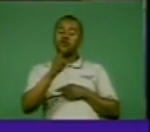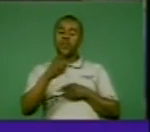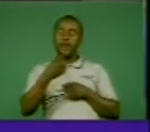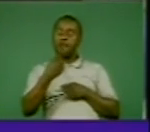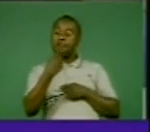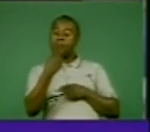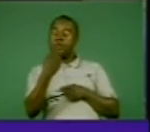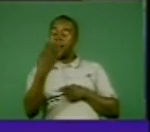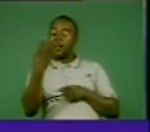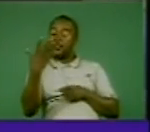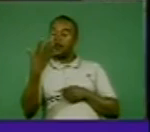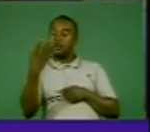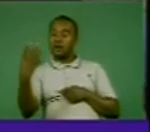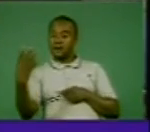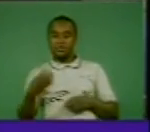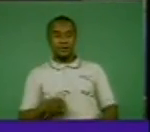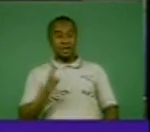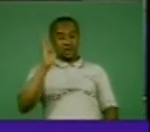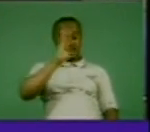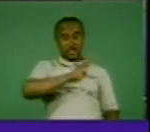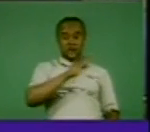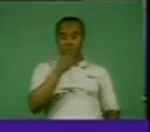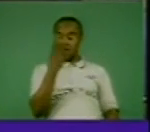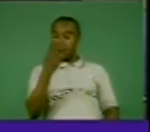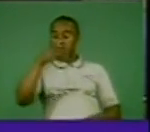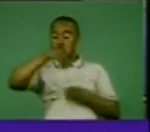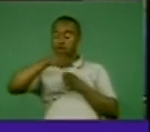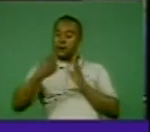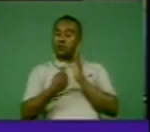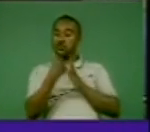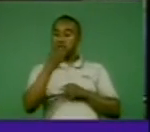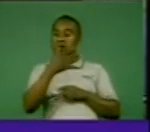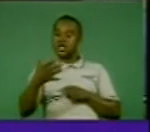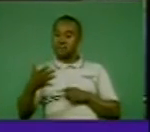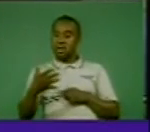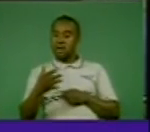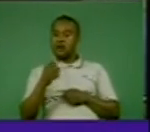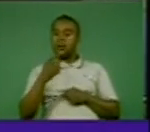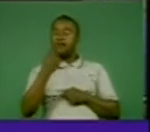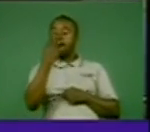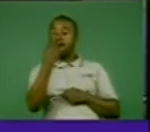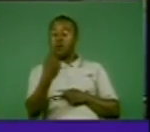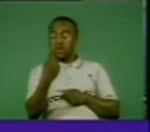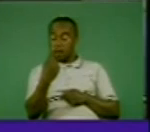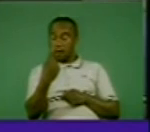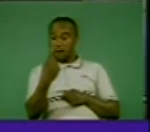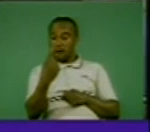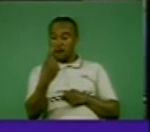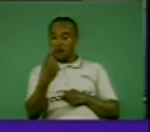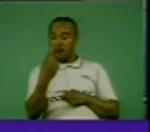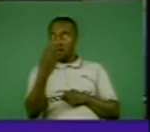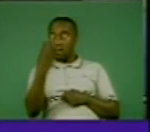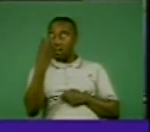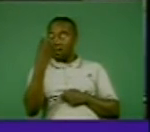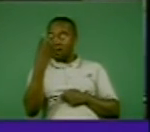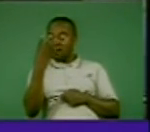154. Siku ya pili wajumbe kutoka Zanzibar walikuwa 153. Mjumbe mmoja hakupiga